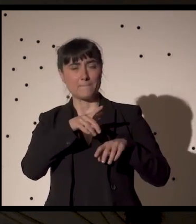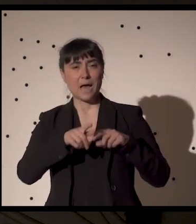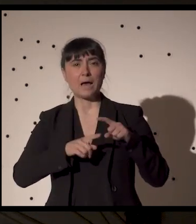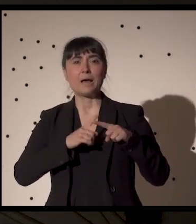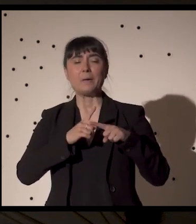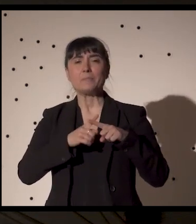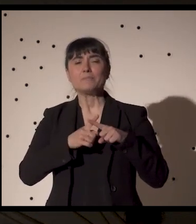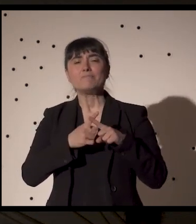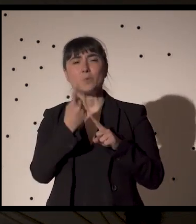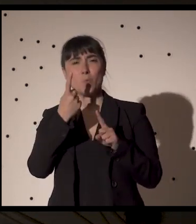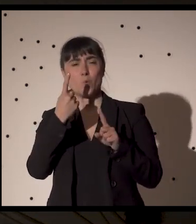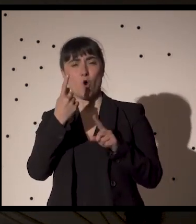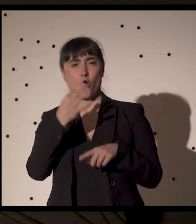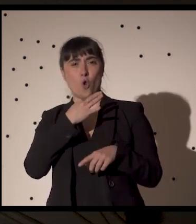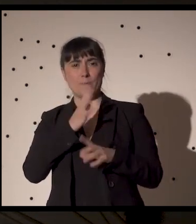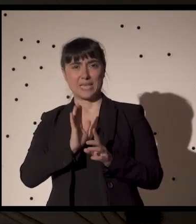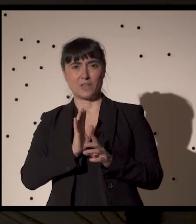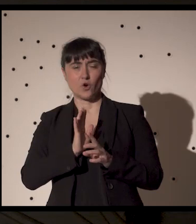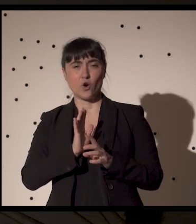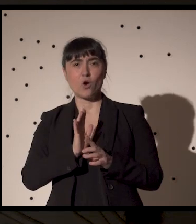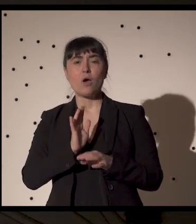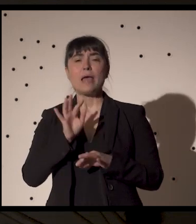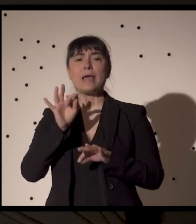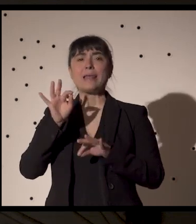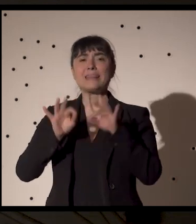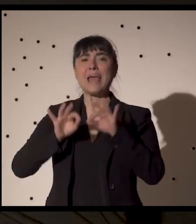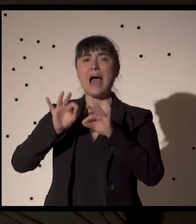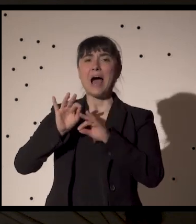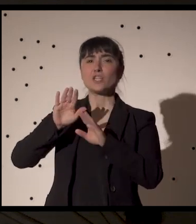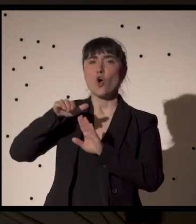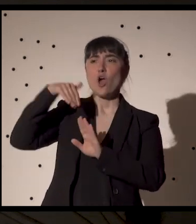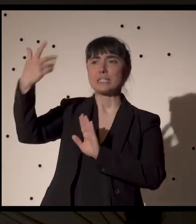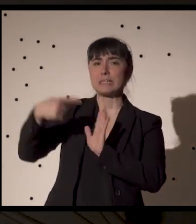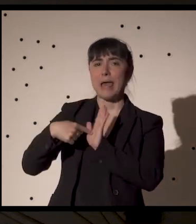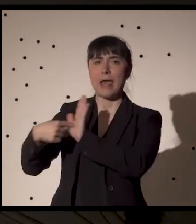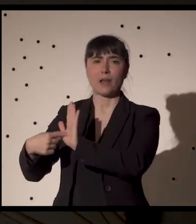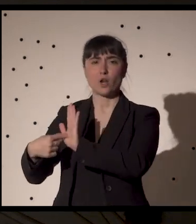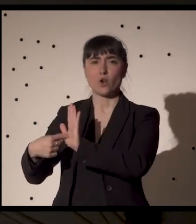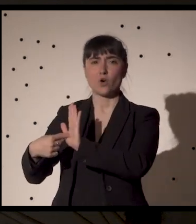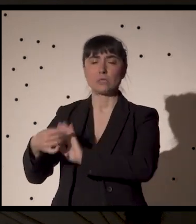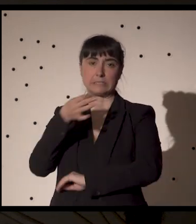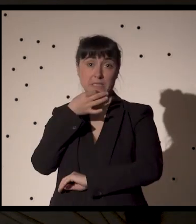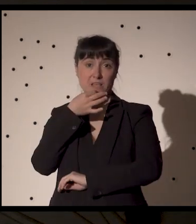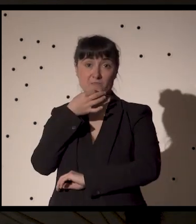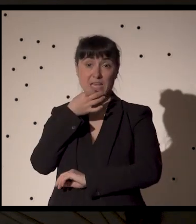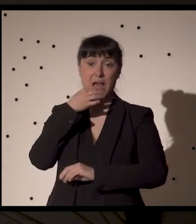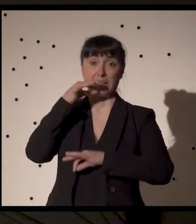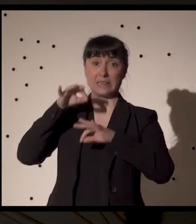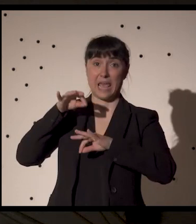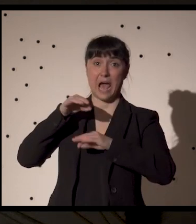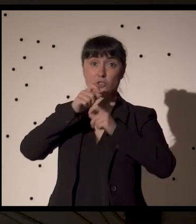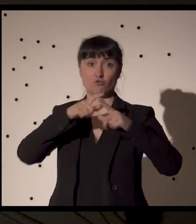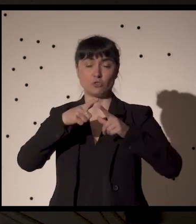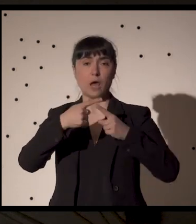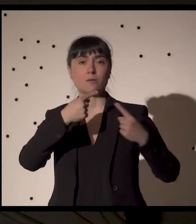particolarmente colpito che è la proiezione del teatro all'esterno questo dialogo aperto con la città che incarna un po'